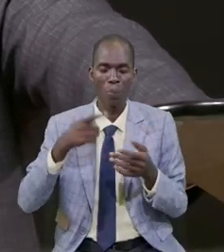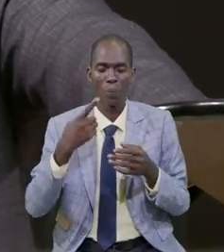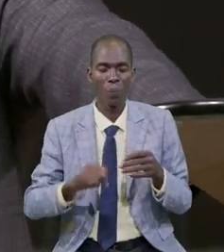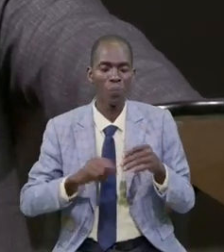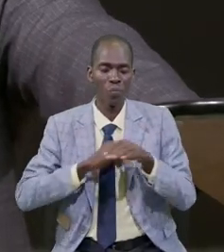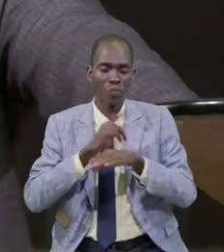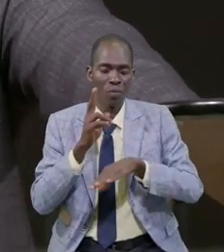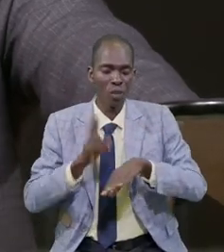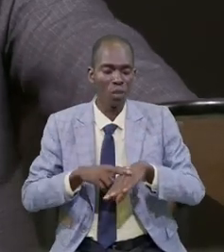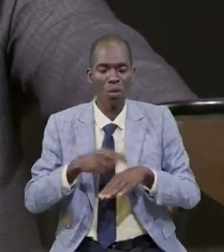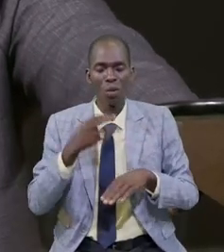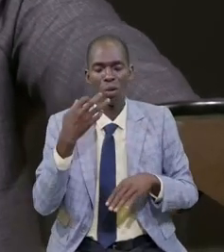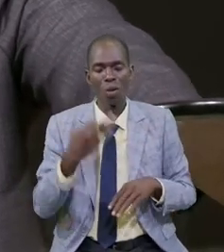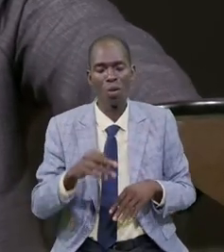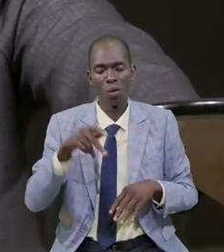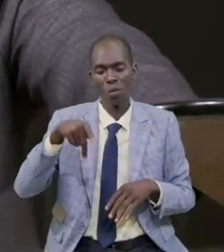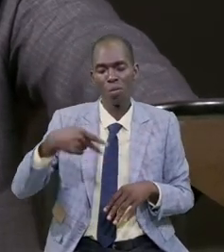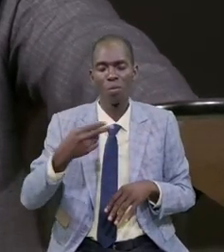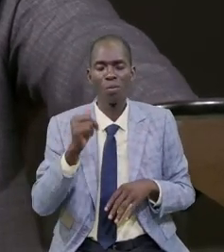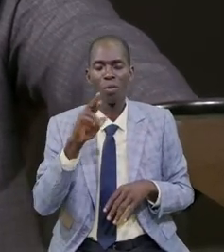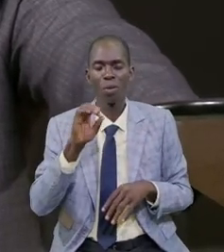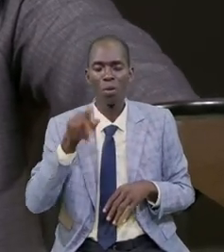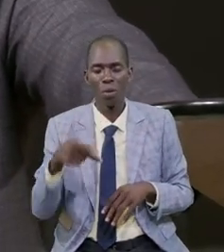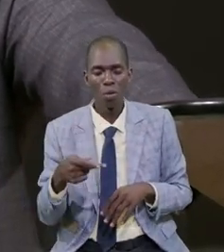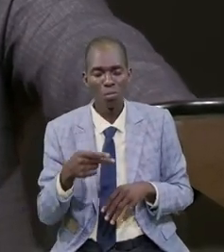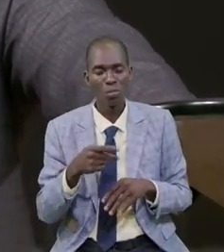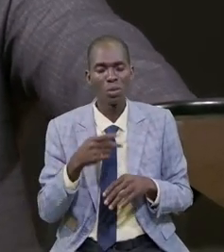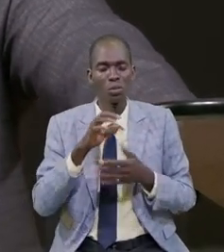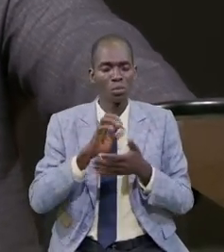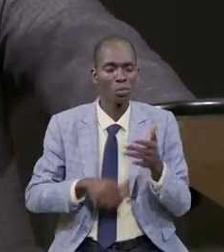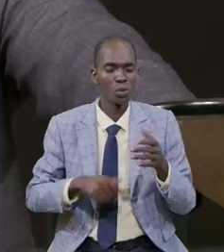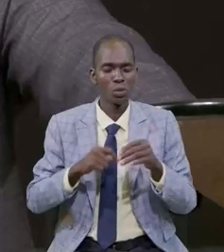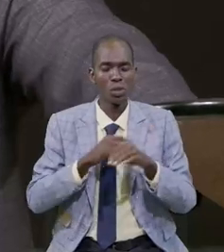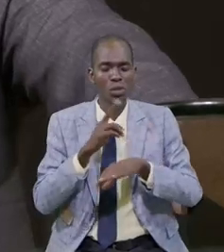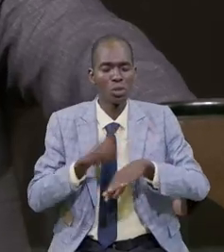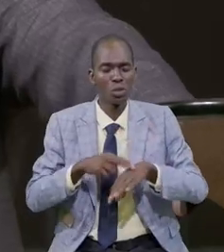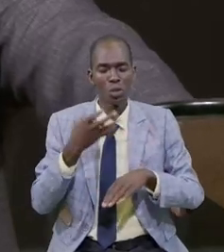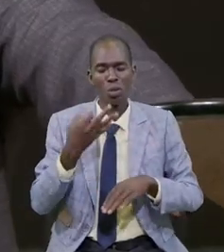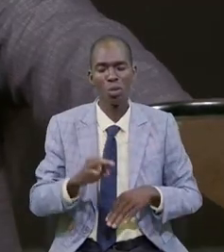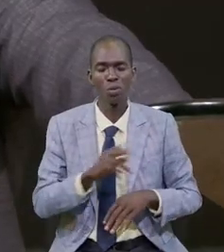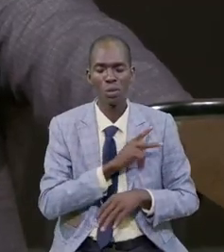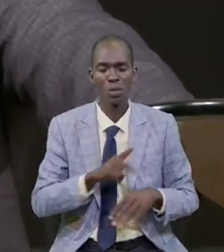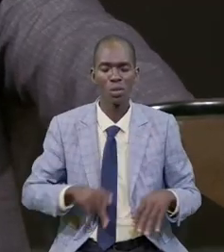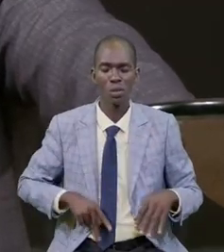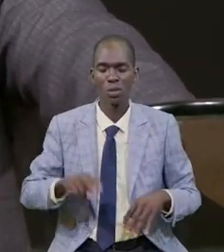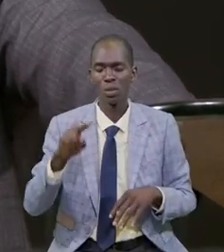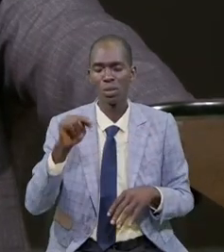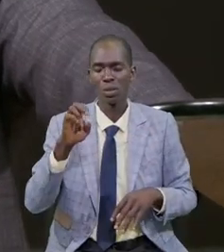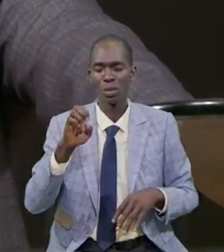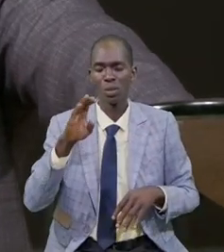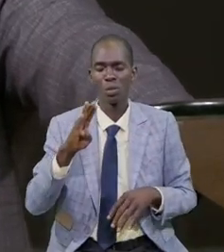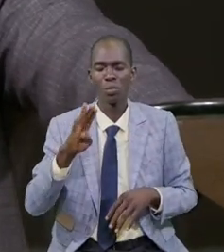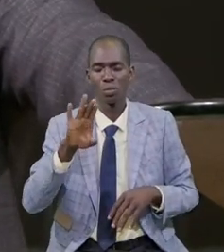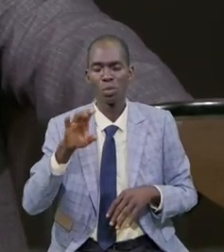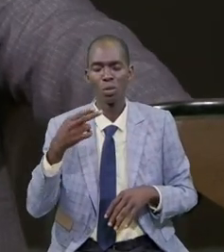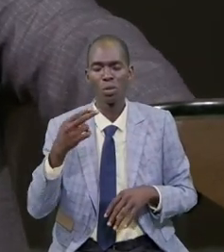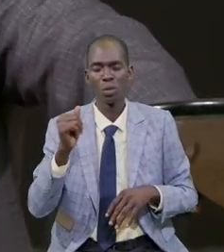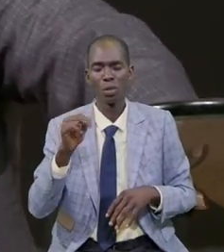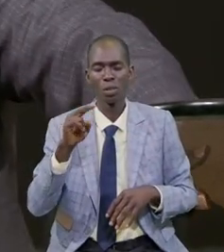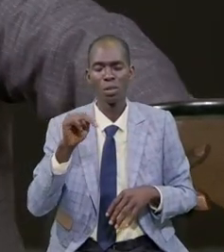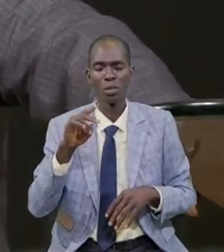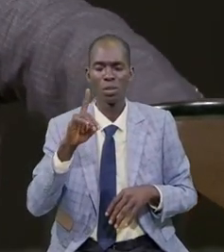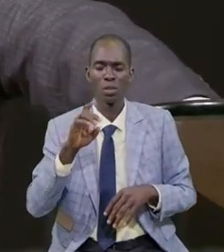de Pharaon, la nature de Nebuchadnezzar, la nature d'Hérode de notre